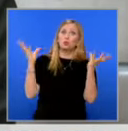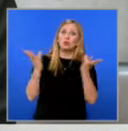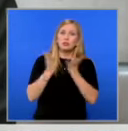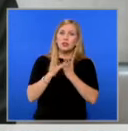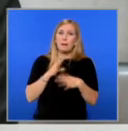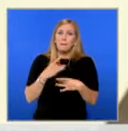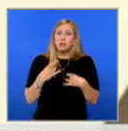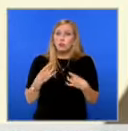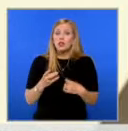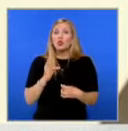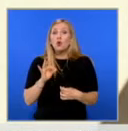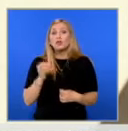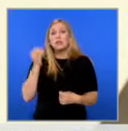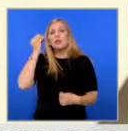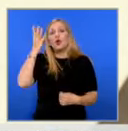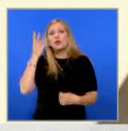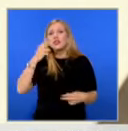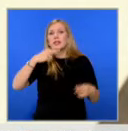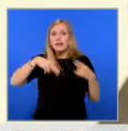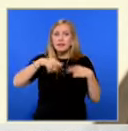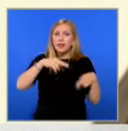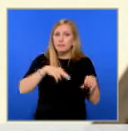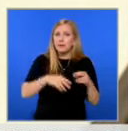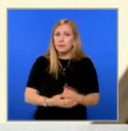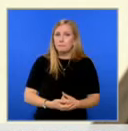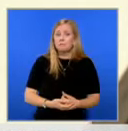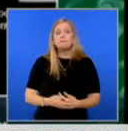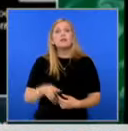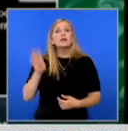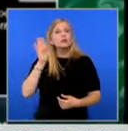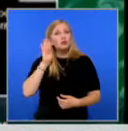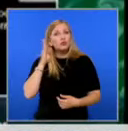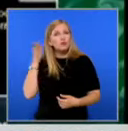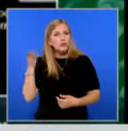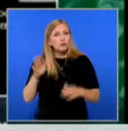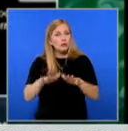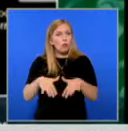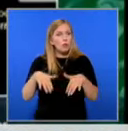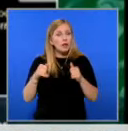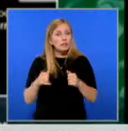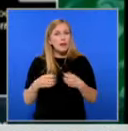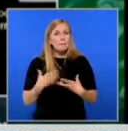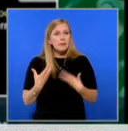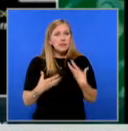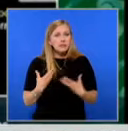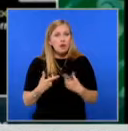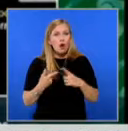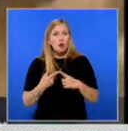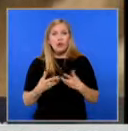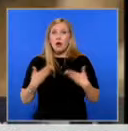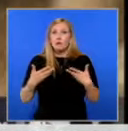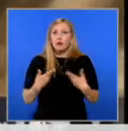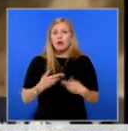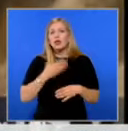научните изследвания изслушването в мексиканския конгрес предизвика смесени емоции от еуфория до подигравки